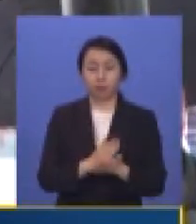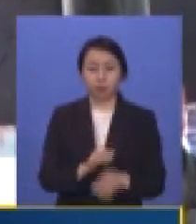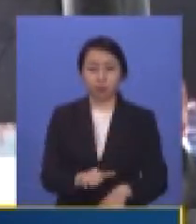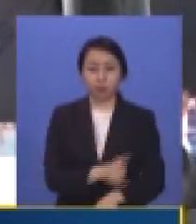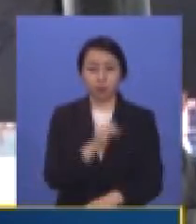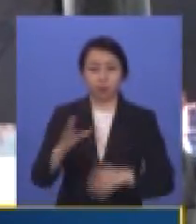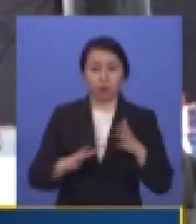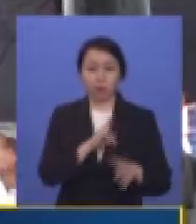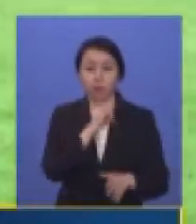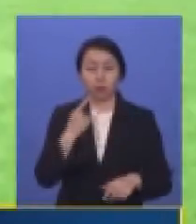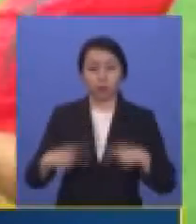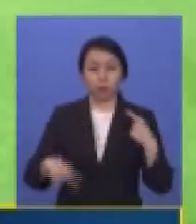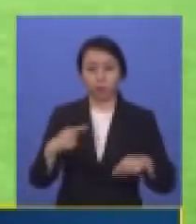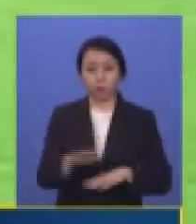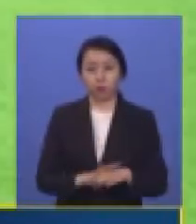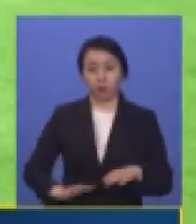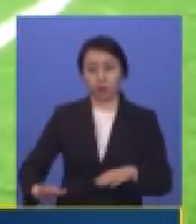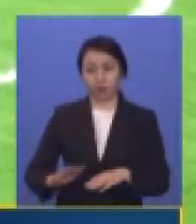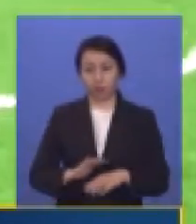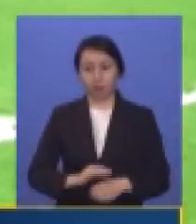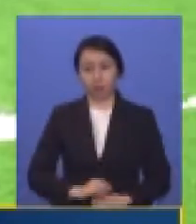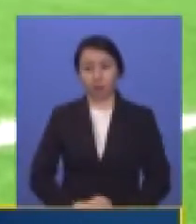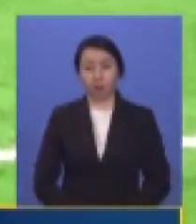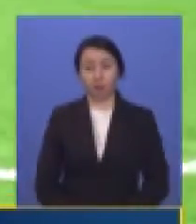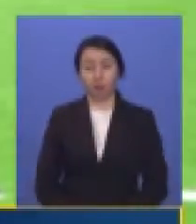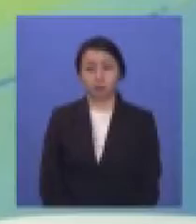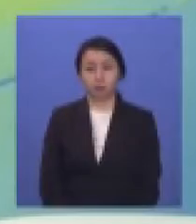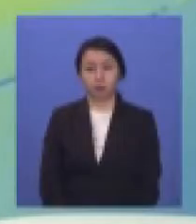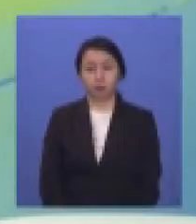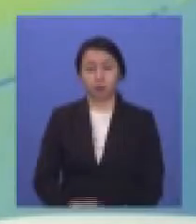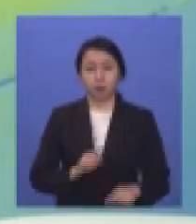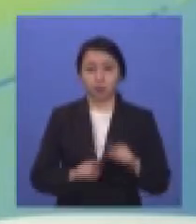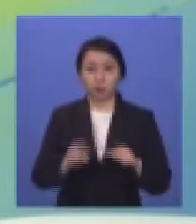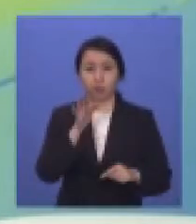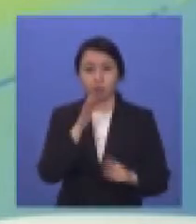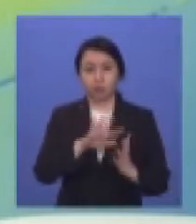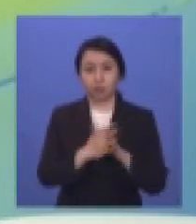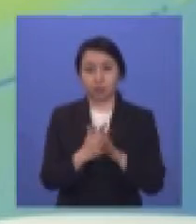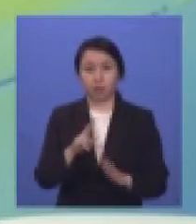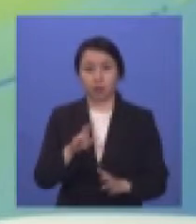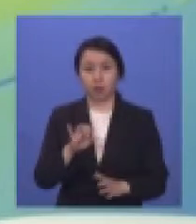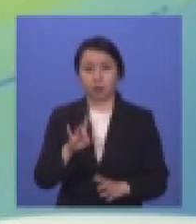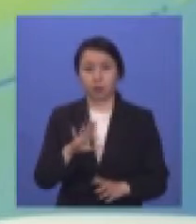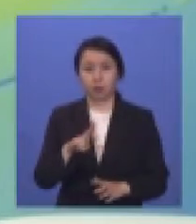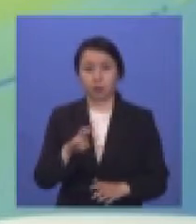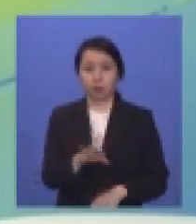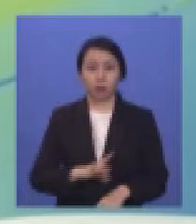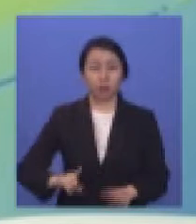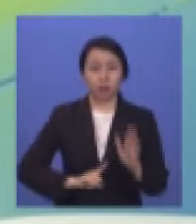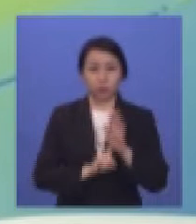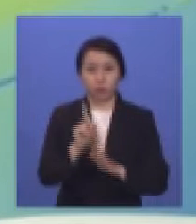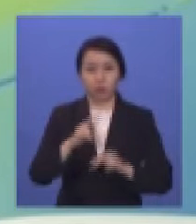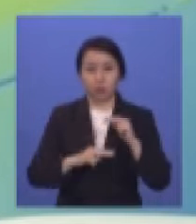уличные тренажеры и мини-футбольные поля. Илья Кудряков, Анатолий Беланок, служба новостей. В скором времени в селе Благовещенка Жамбылского